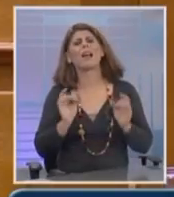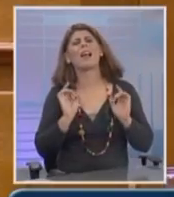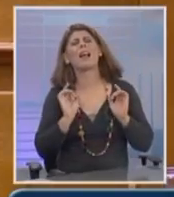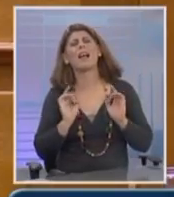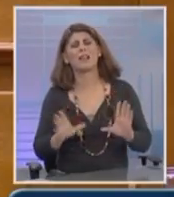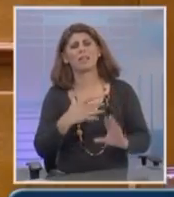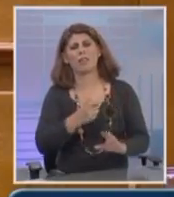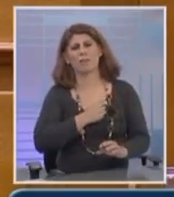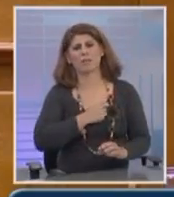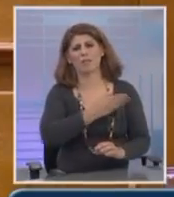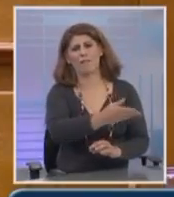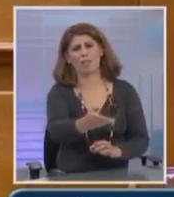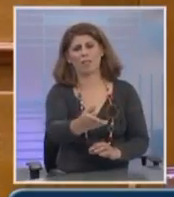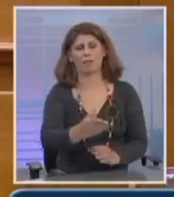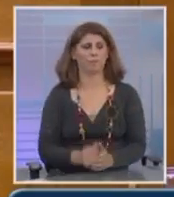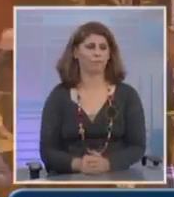εμπιστεύεται.